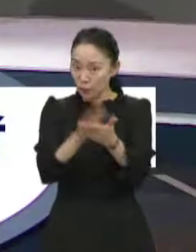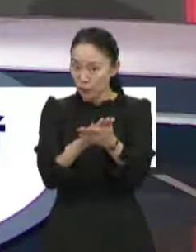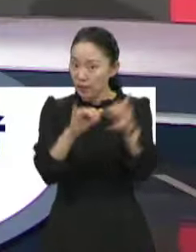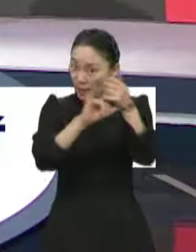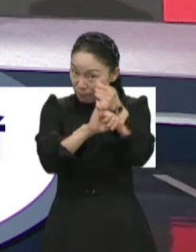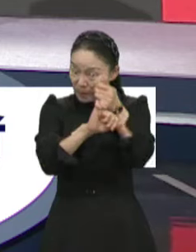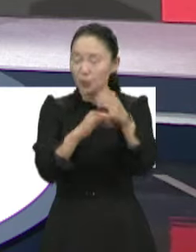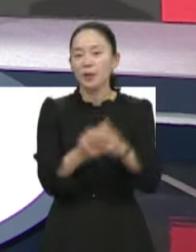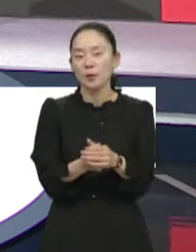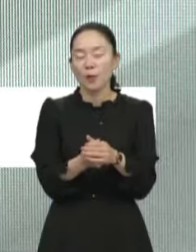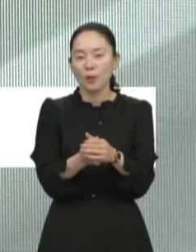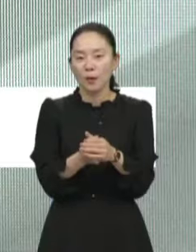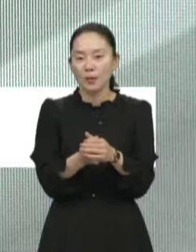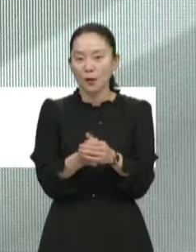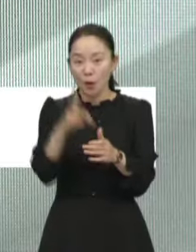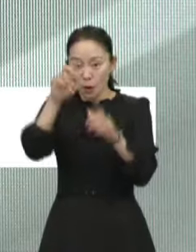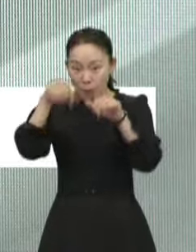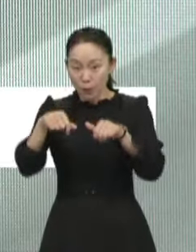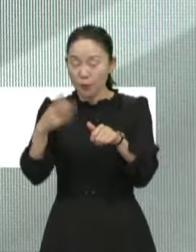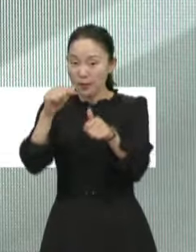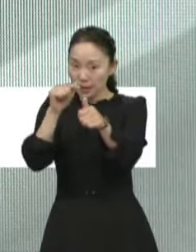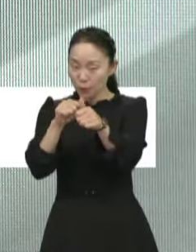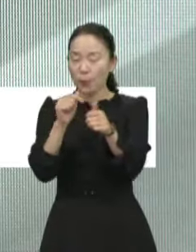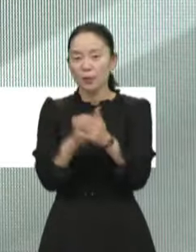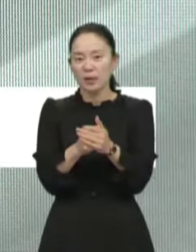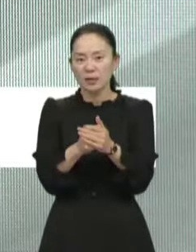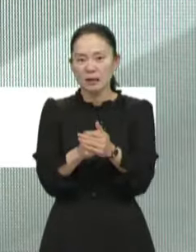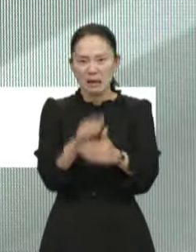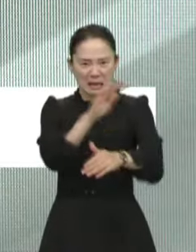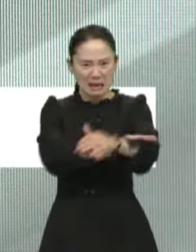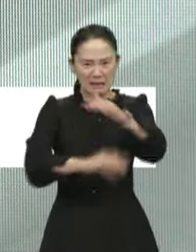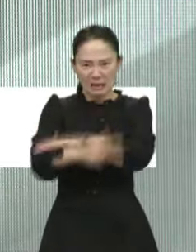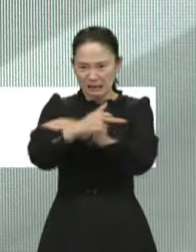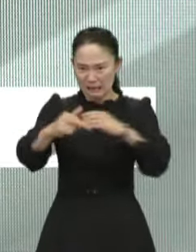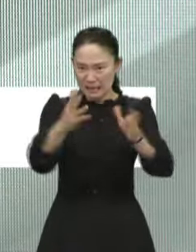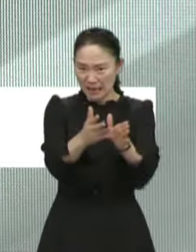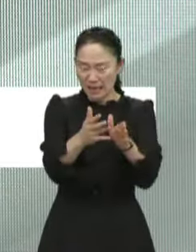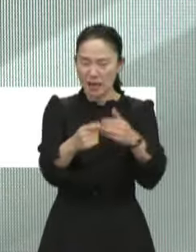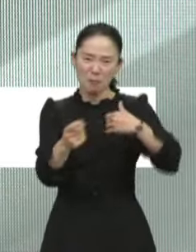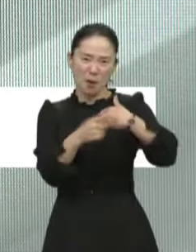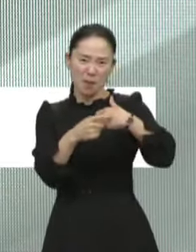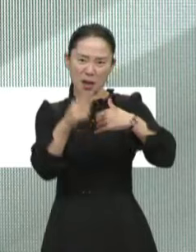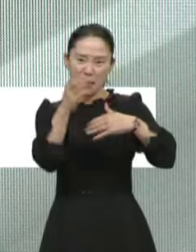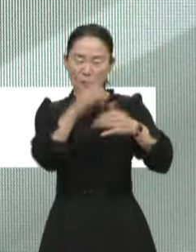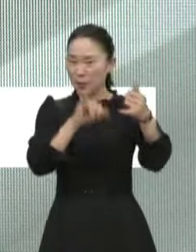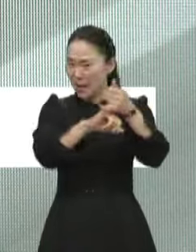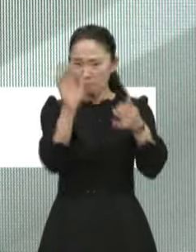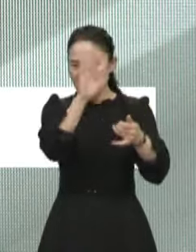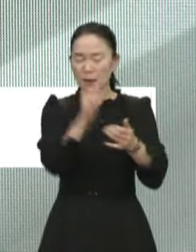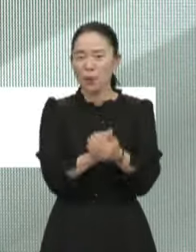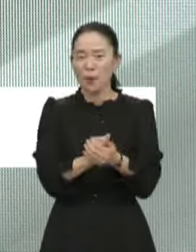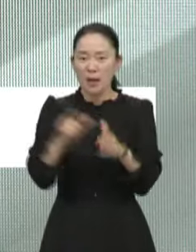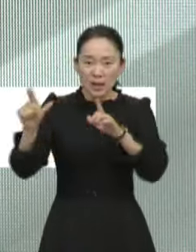약속했고 무소속 신용우 후보는 거대 양당의 선심성 공약이 아닌 삶의 문제를